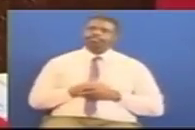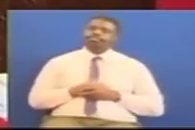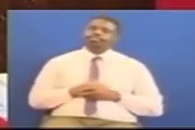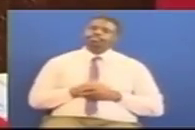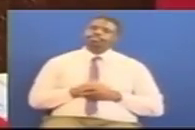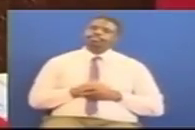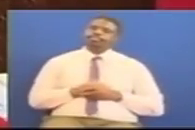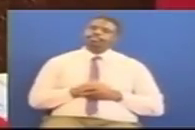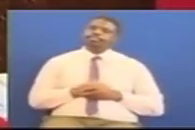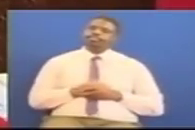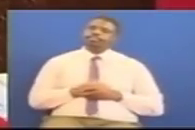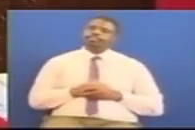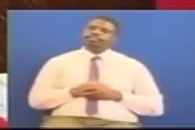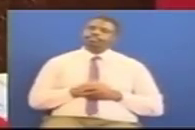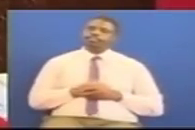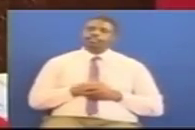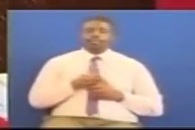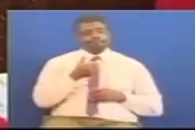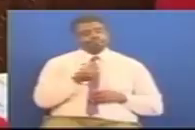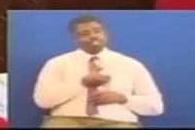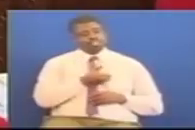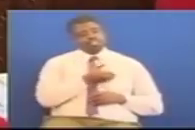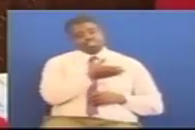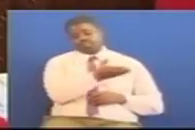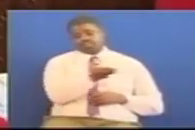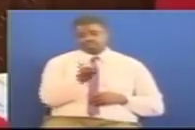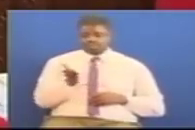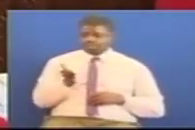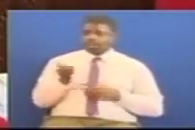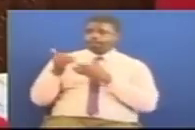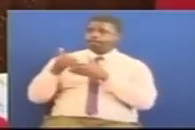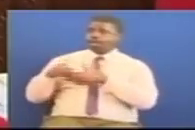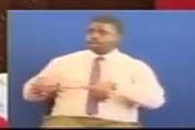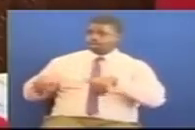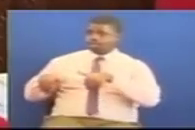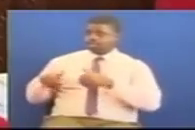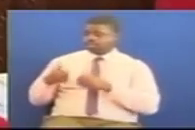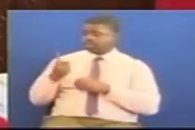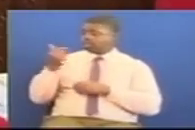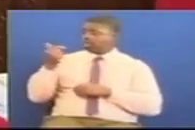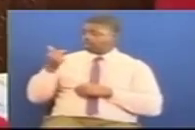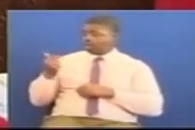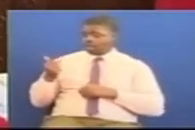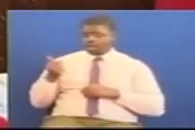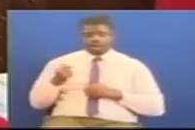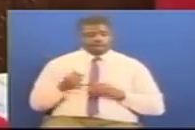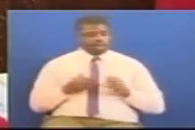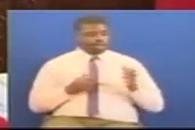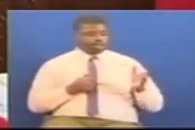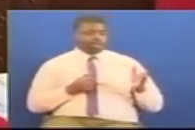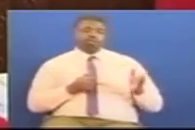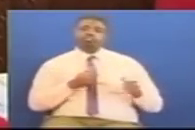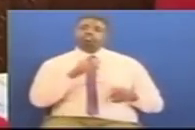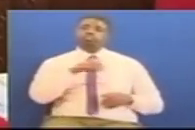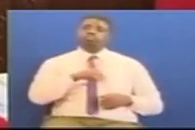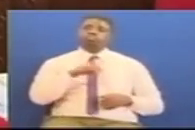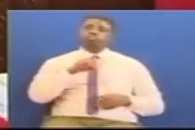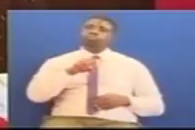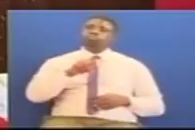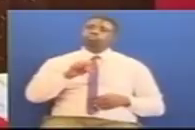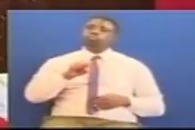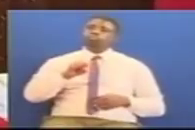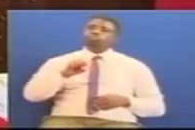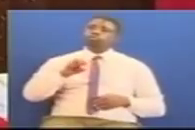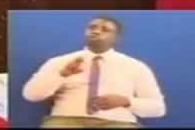Lakini vijiji hivi ambavyo viko mpakani vya Tanzania na Msumbiji, ujenzi wake umekuwa ukisuasua